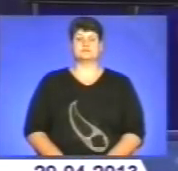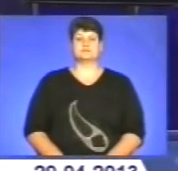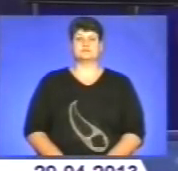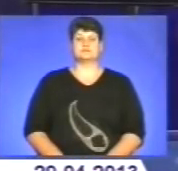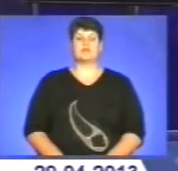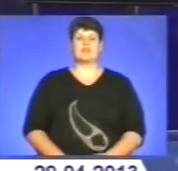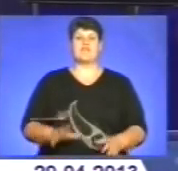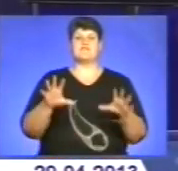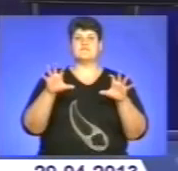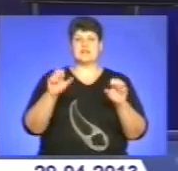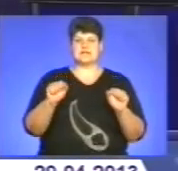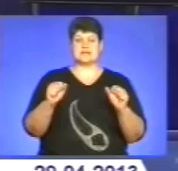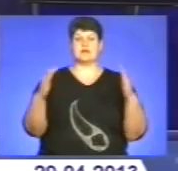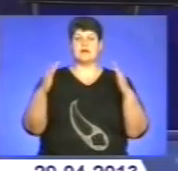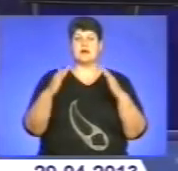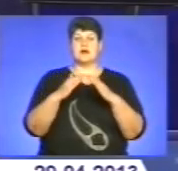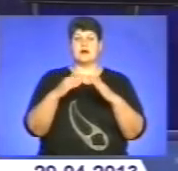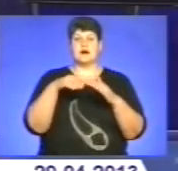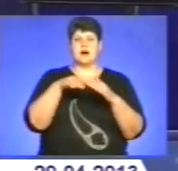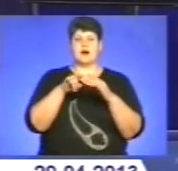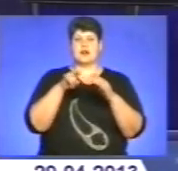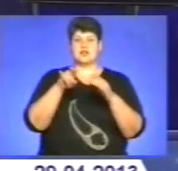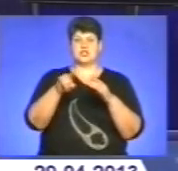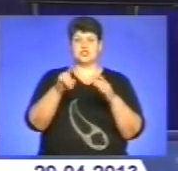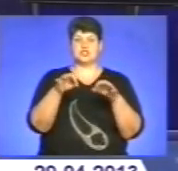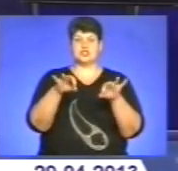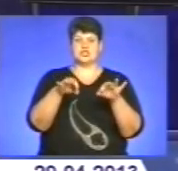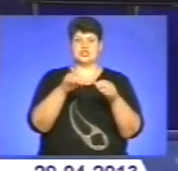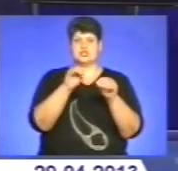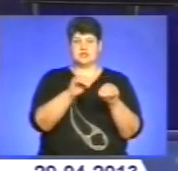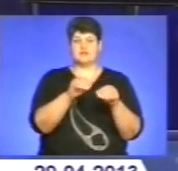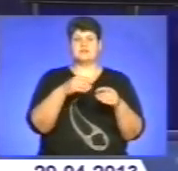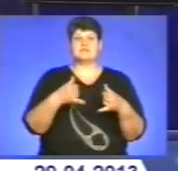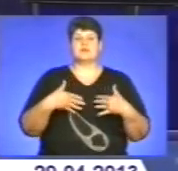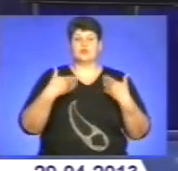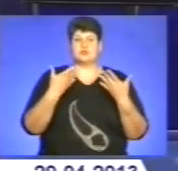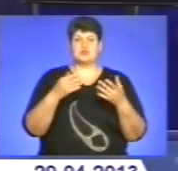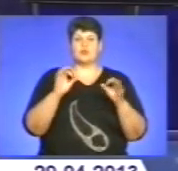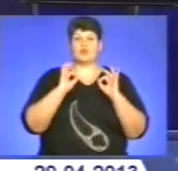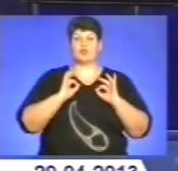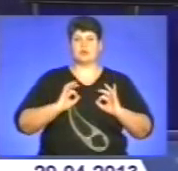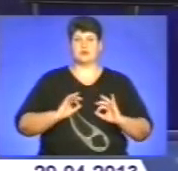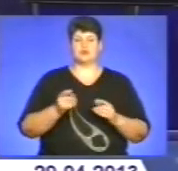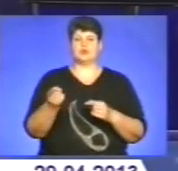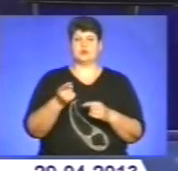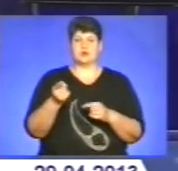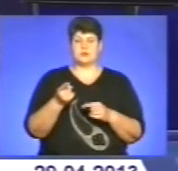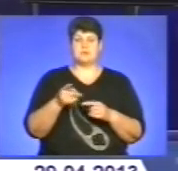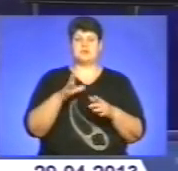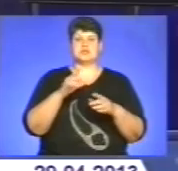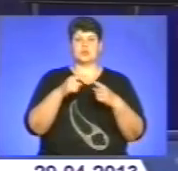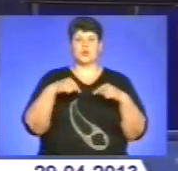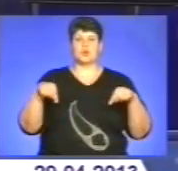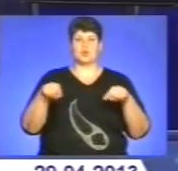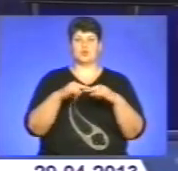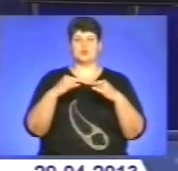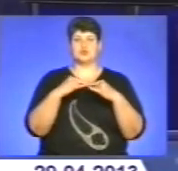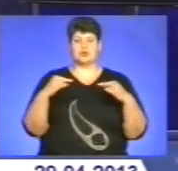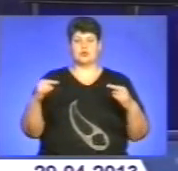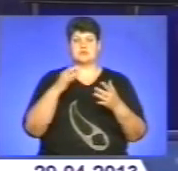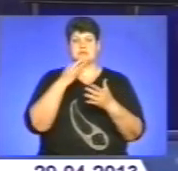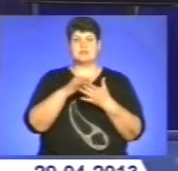Власники гаражів, які минулої п'ятниці пікетували міську раду, звернулися до прокуратури Тернополя. Під час круглого столу висловили